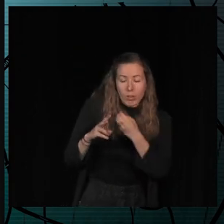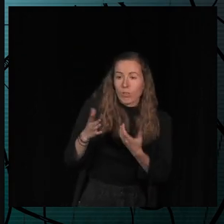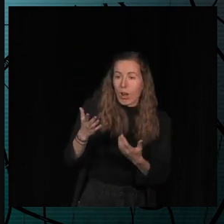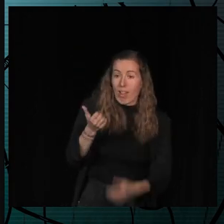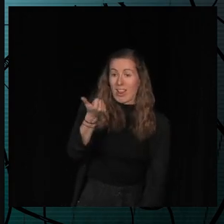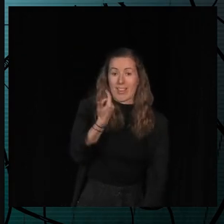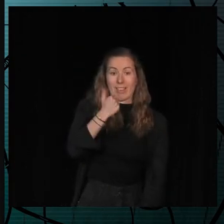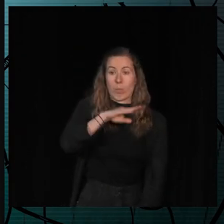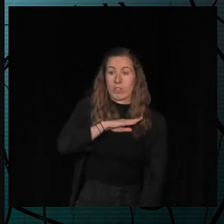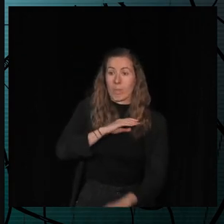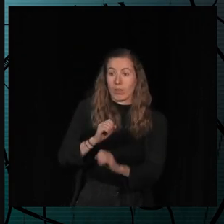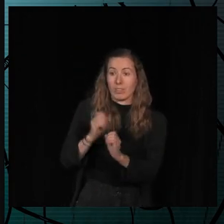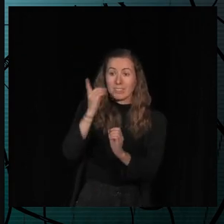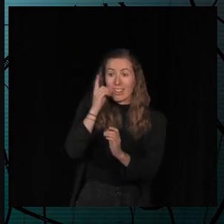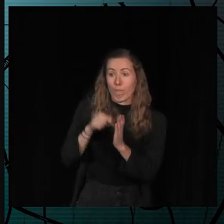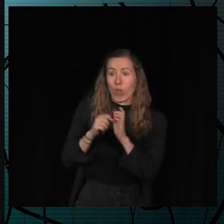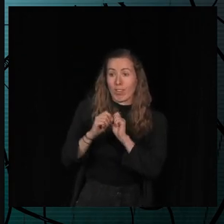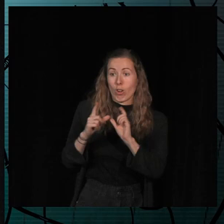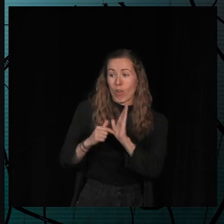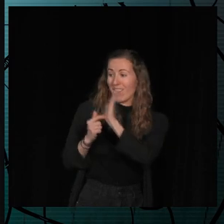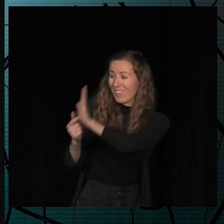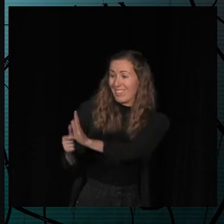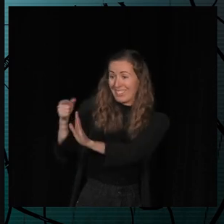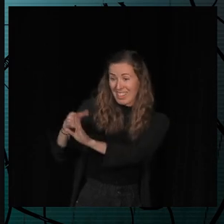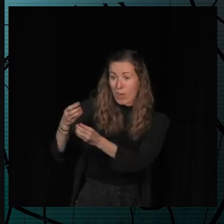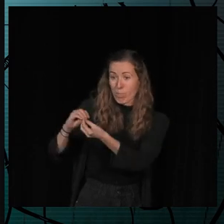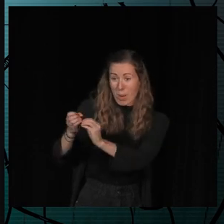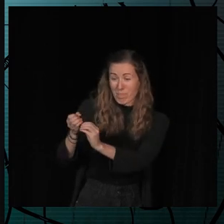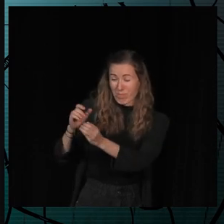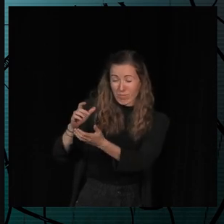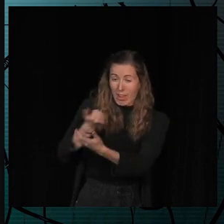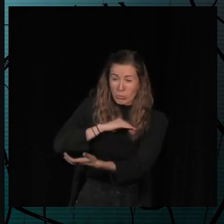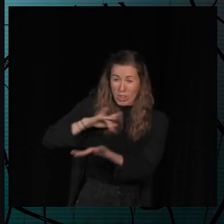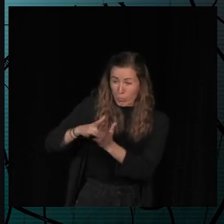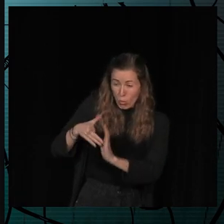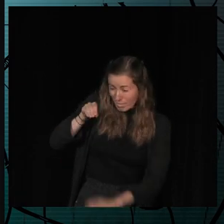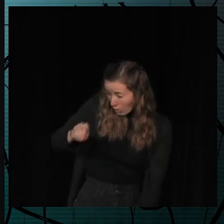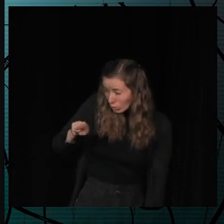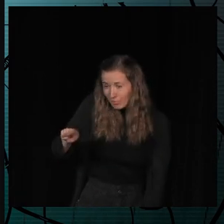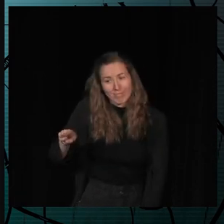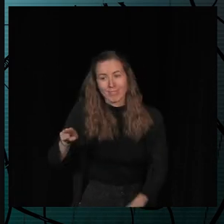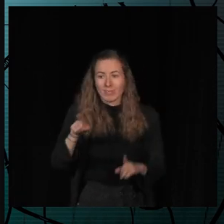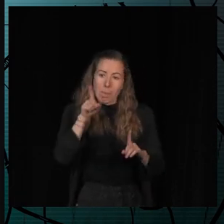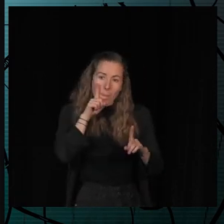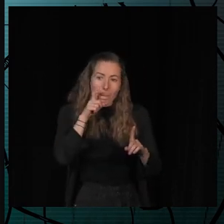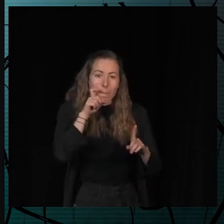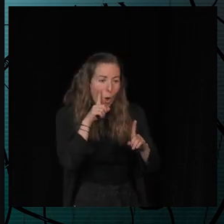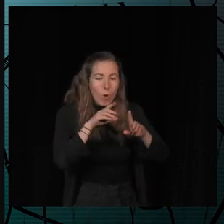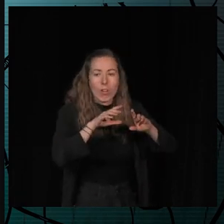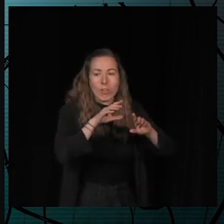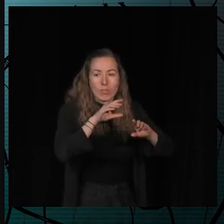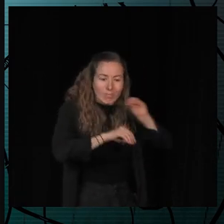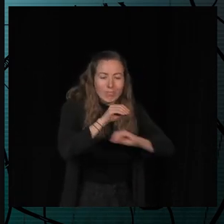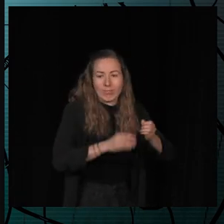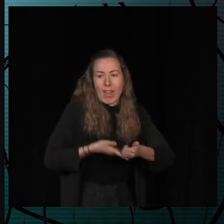responsable il y a une à nouveau une grande économie de réflexion clinique pousser sur cette question là donc oui il y a en effet